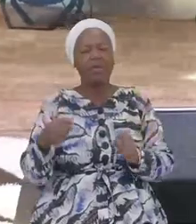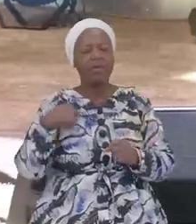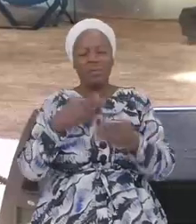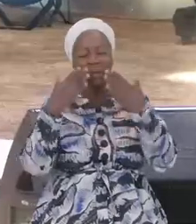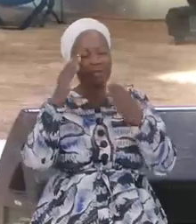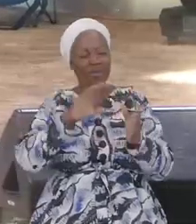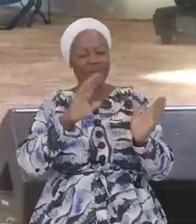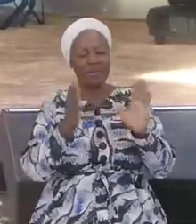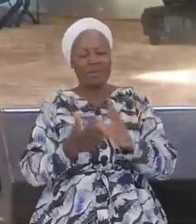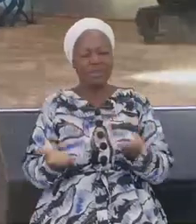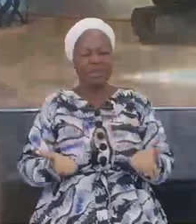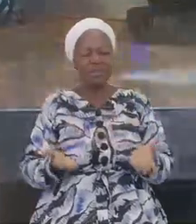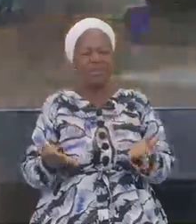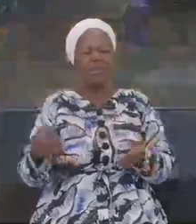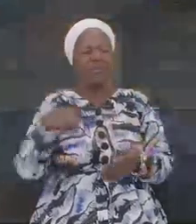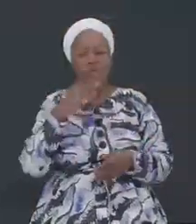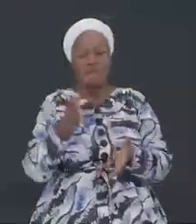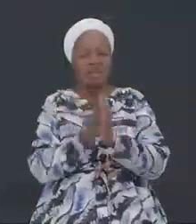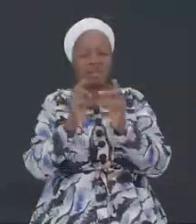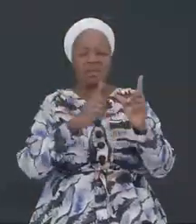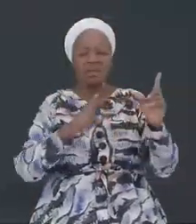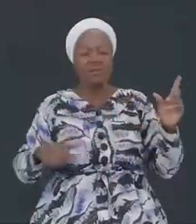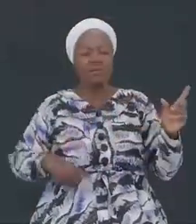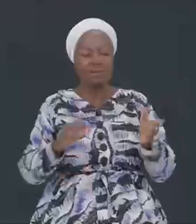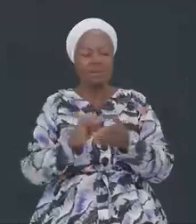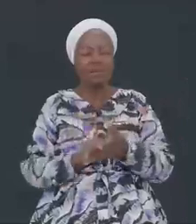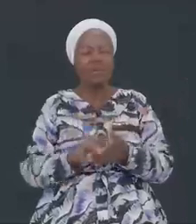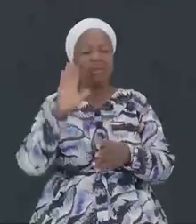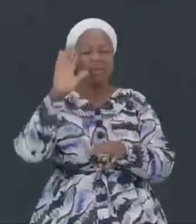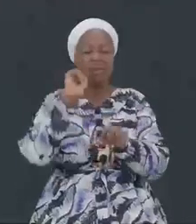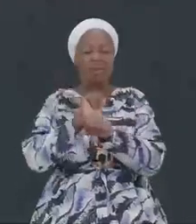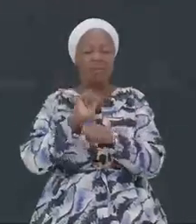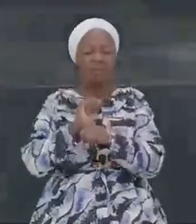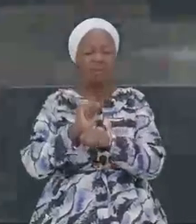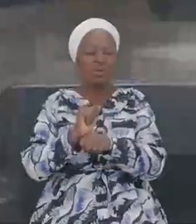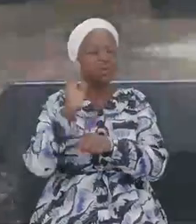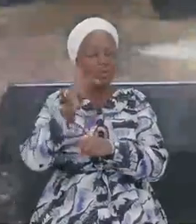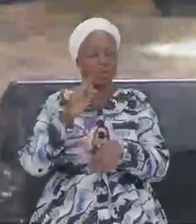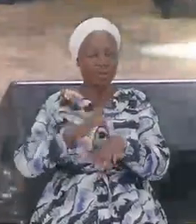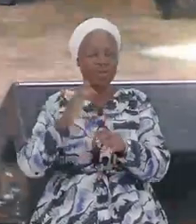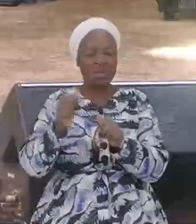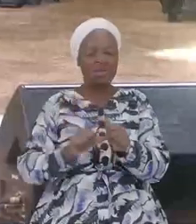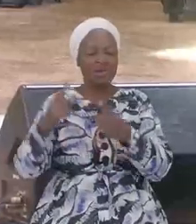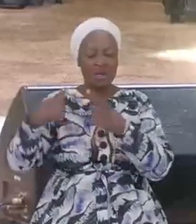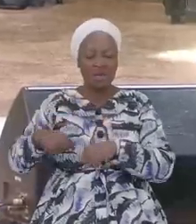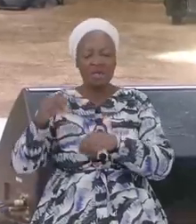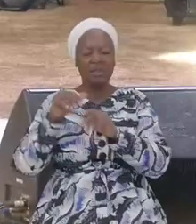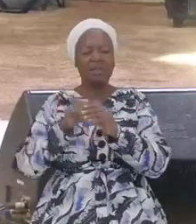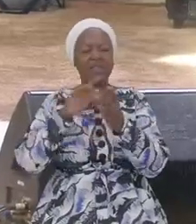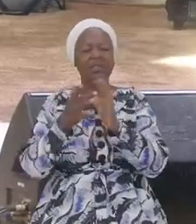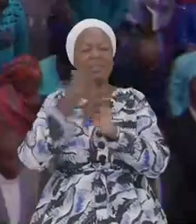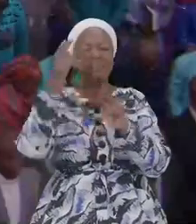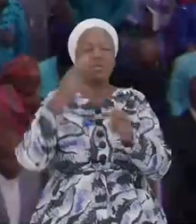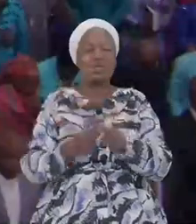Merci pour ta présence ici. Nous demandons, Seigneur, que ta parole touche les cœurs au nom de